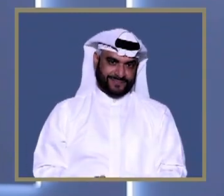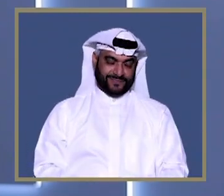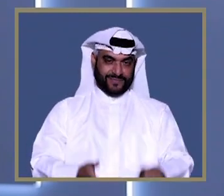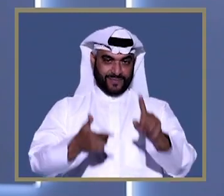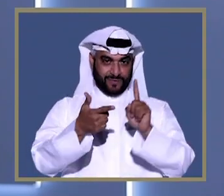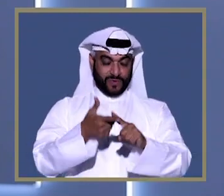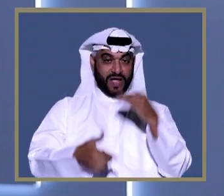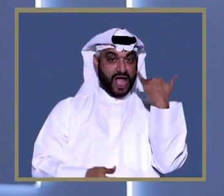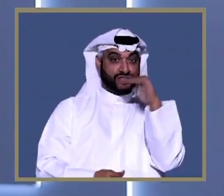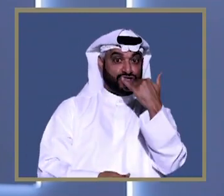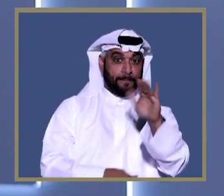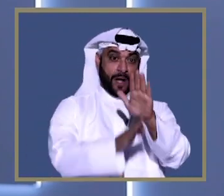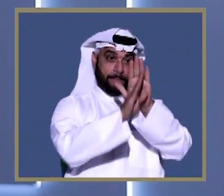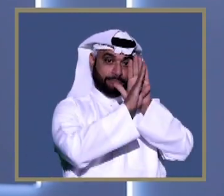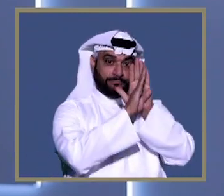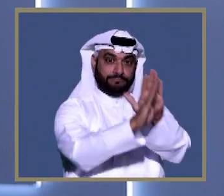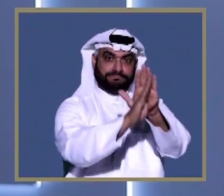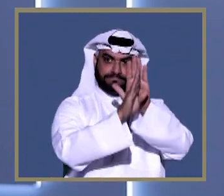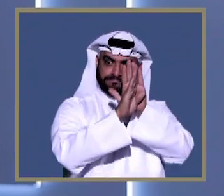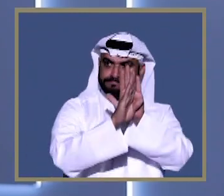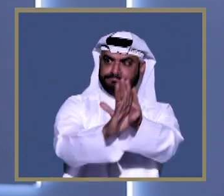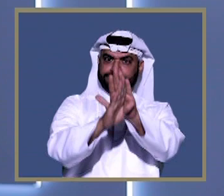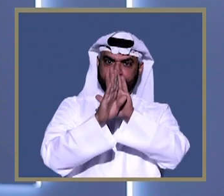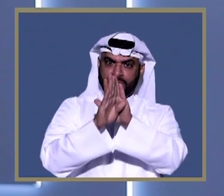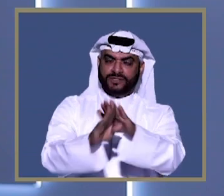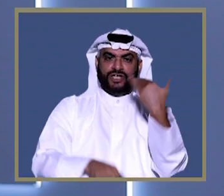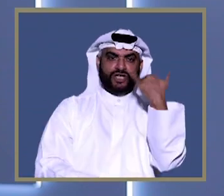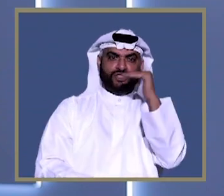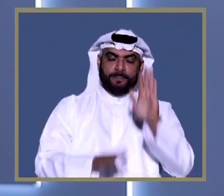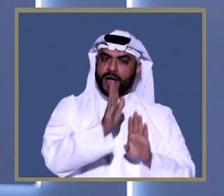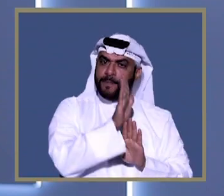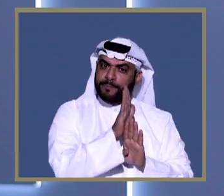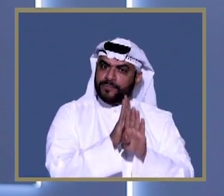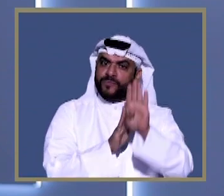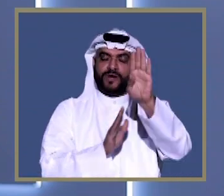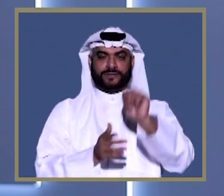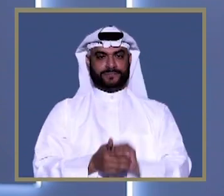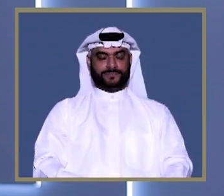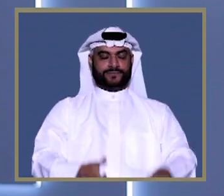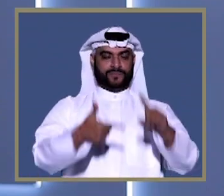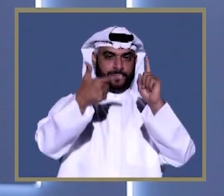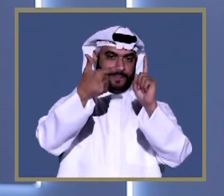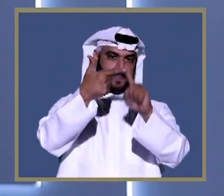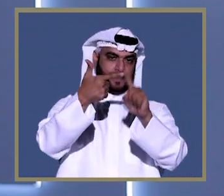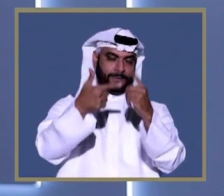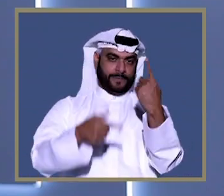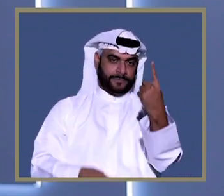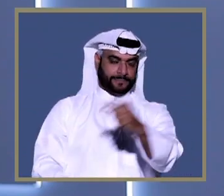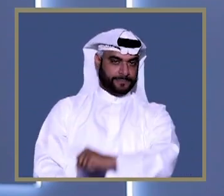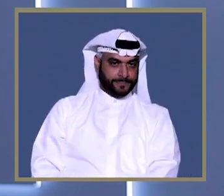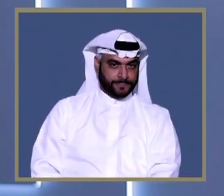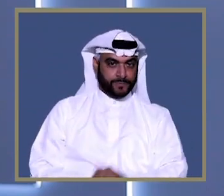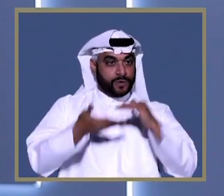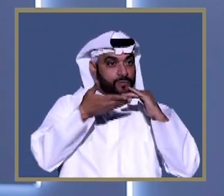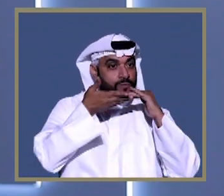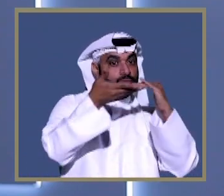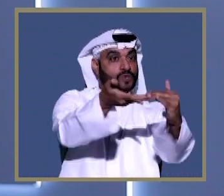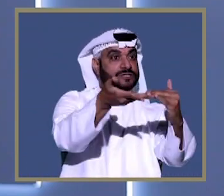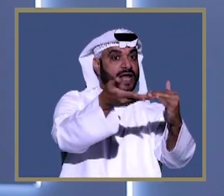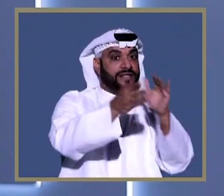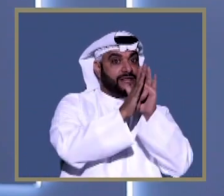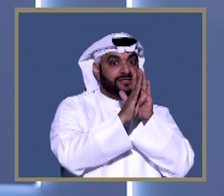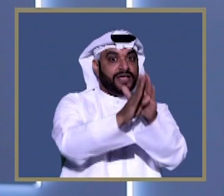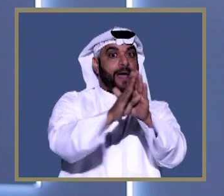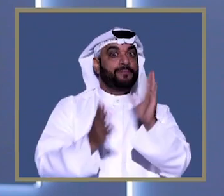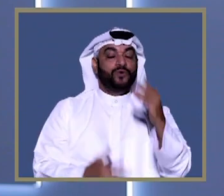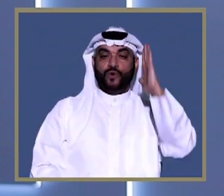مع دعم الشباب والسمو إلى الأفضل. ثانيا دعم المرأة،